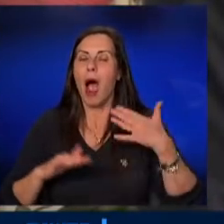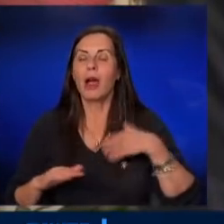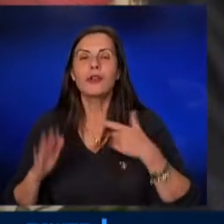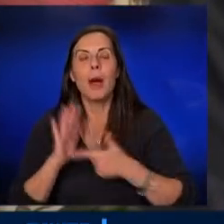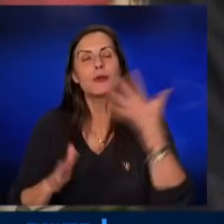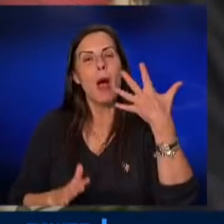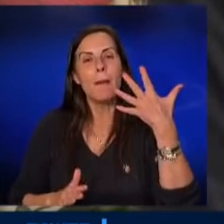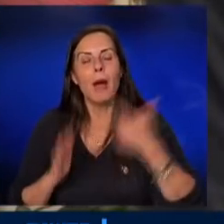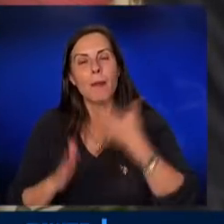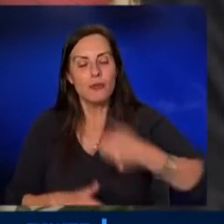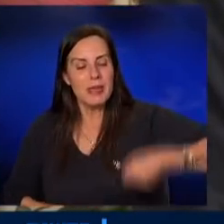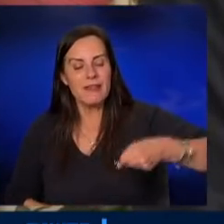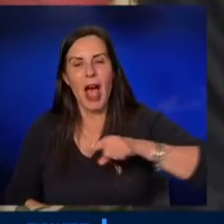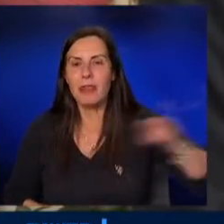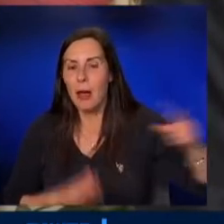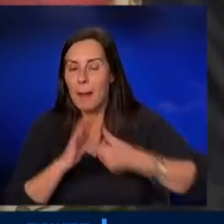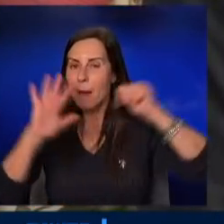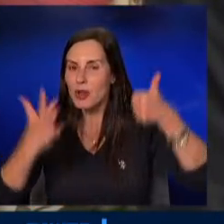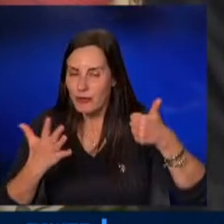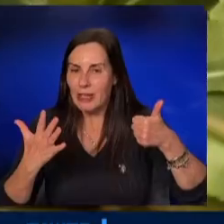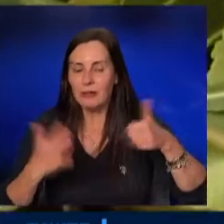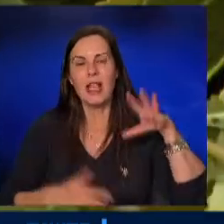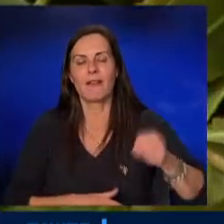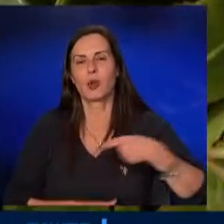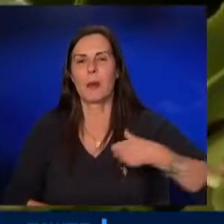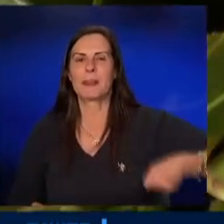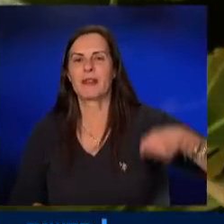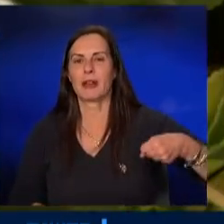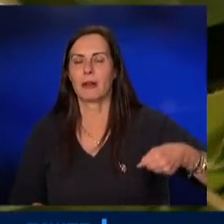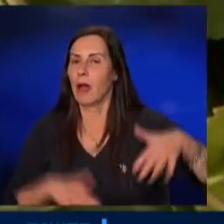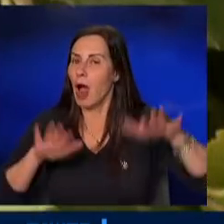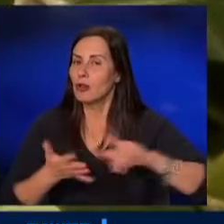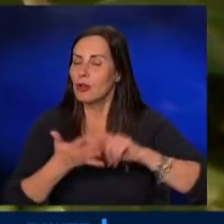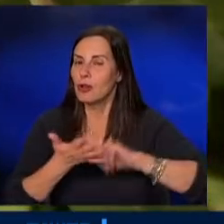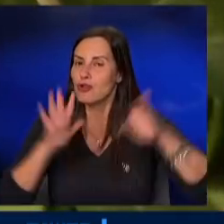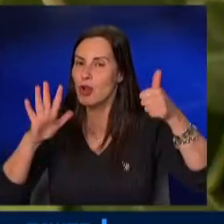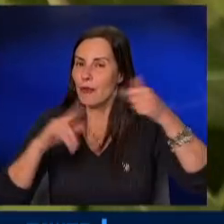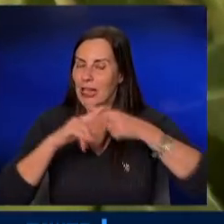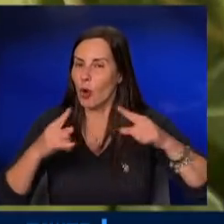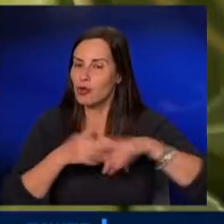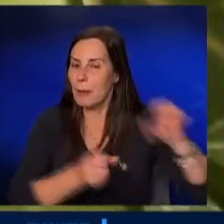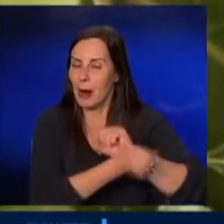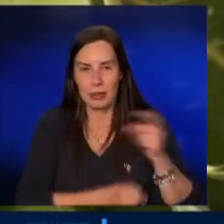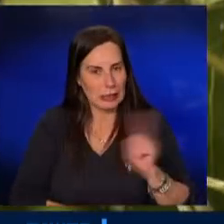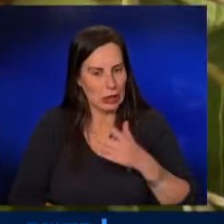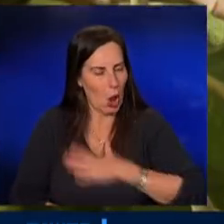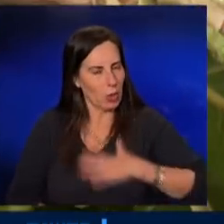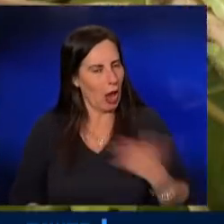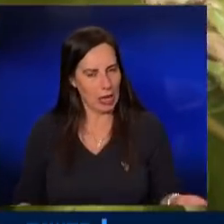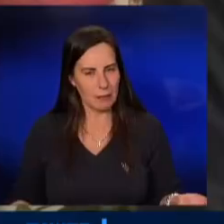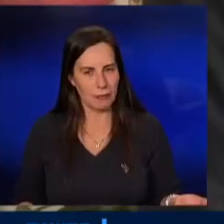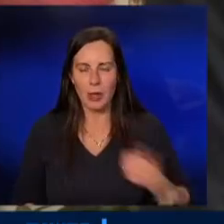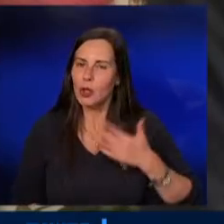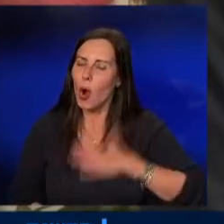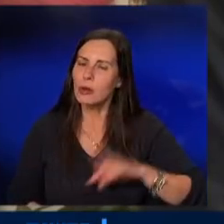שהברחתי 5 פעמים גת, בפעם השישית נתפסתי, ישבתי 6.5 חודשים, זה בכלל לא היה נעים. אני